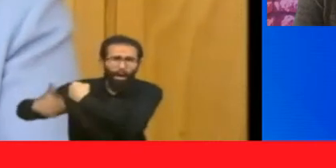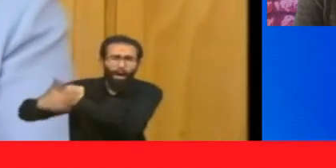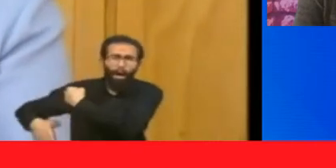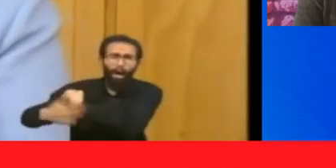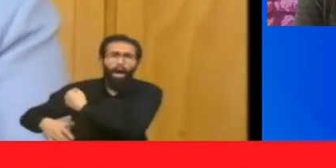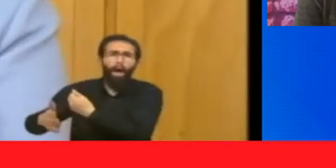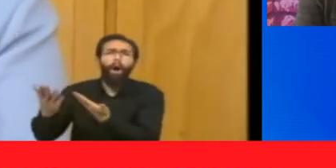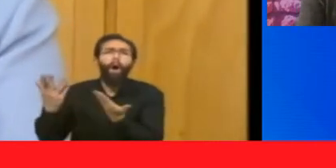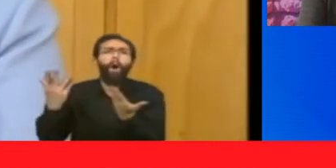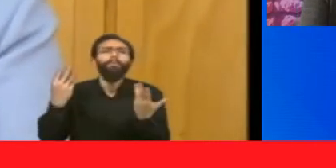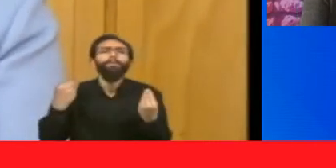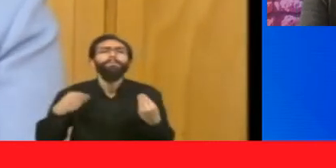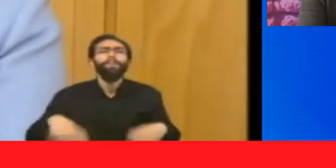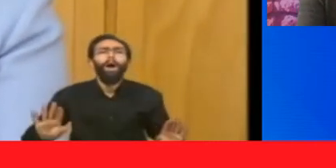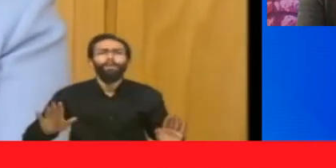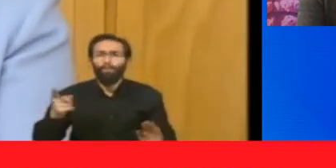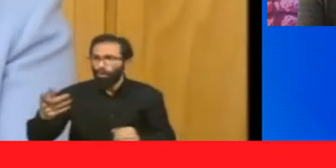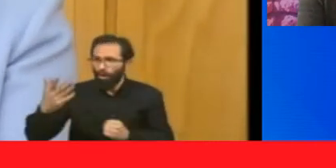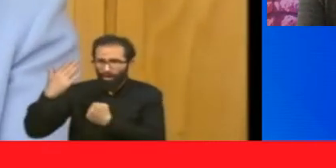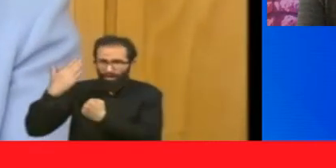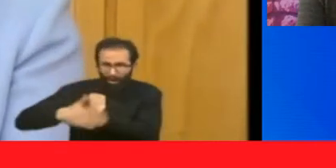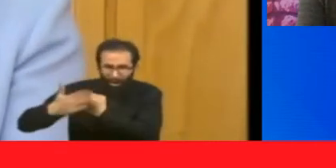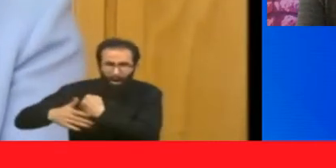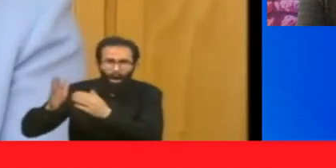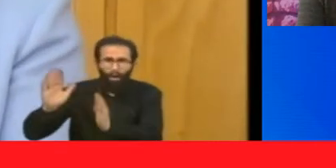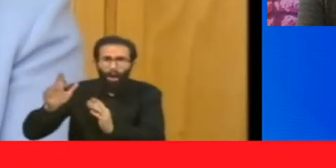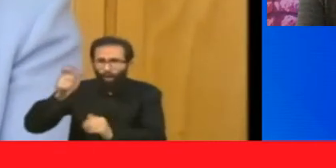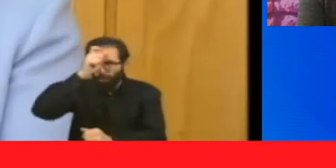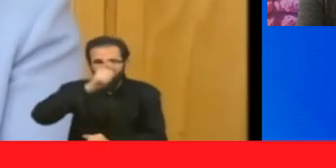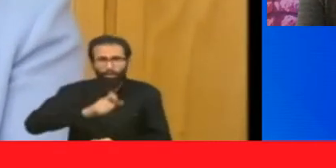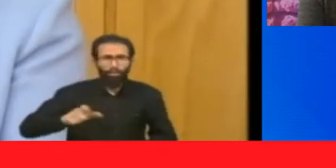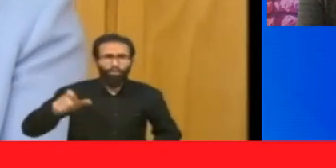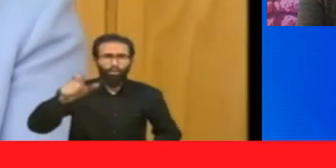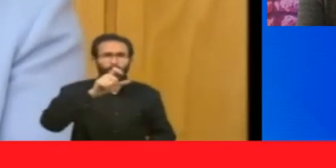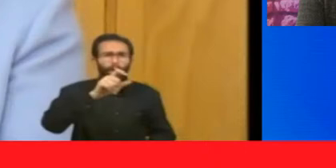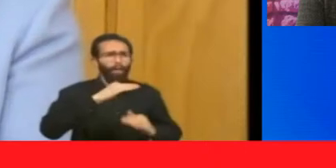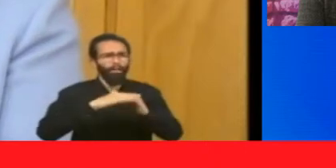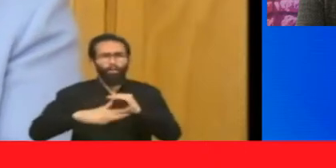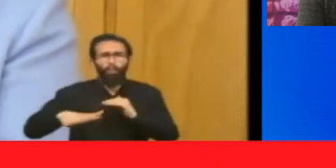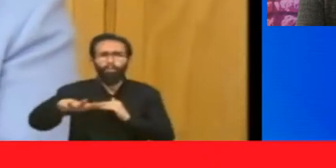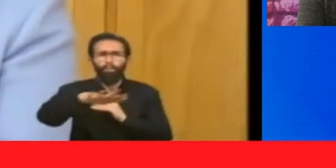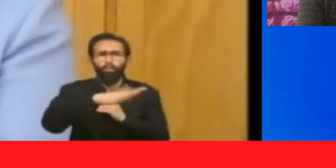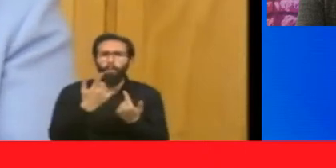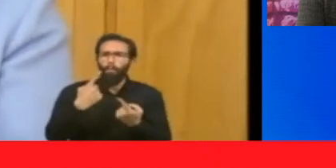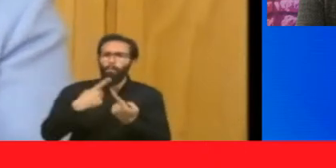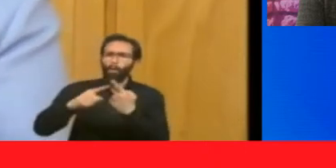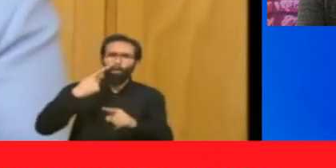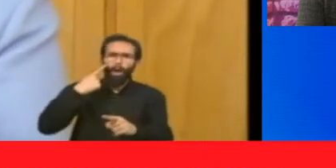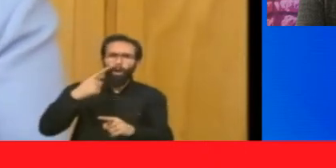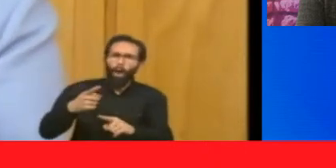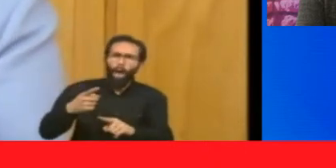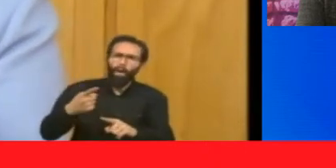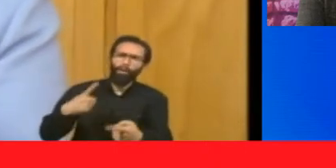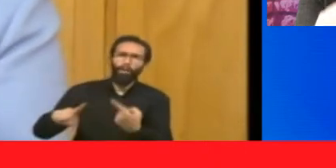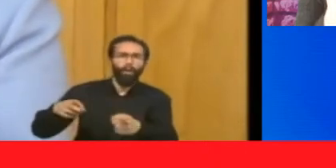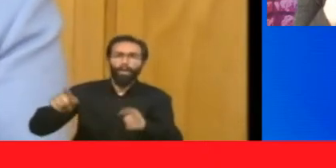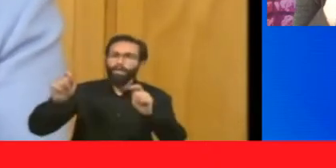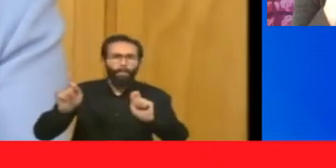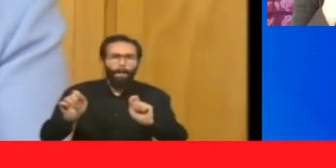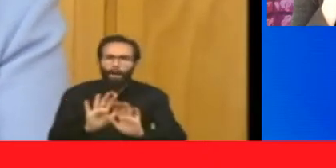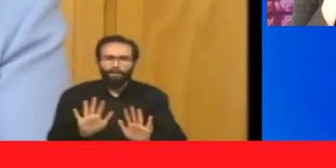ülkeyi, toplumu ve siyaseti dizayn edemezsiniz. HDP olarak demokratik